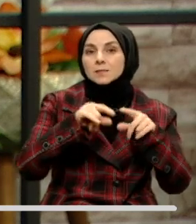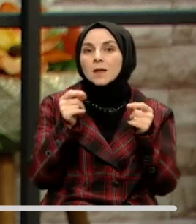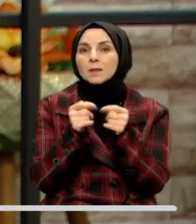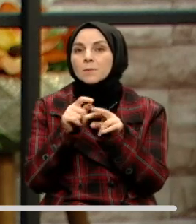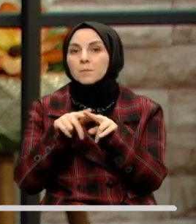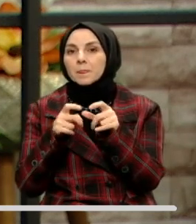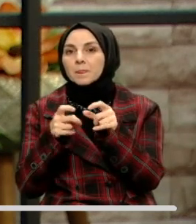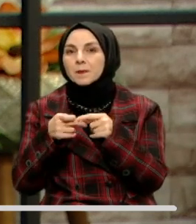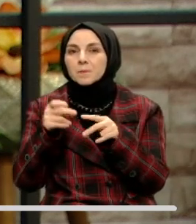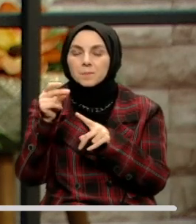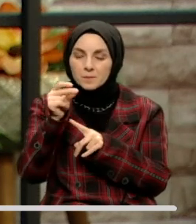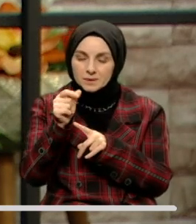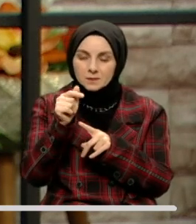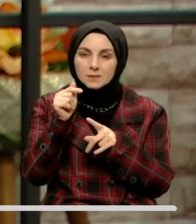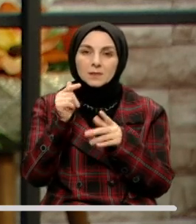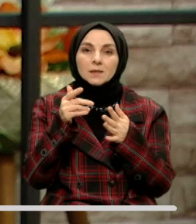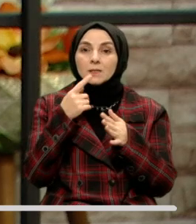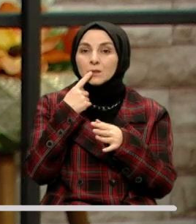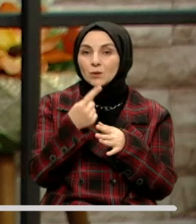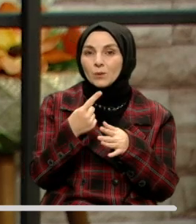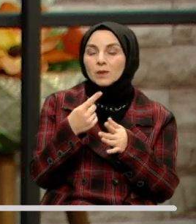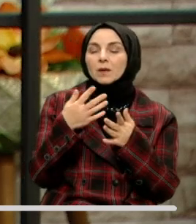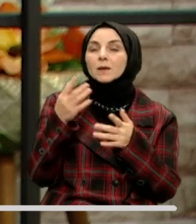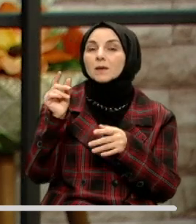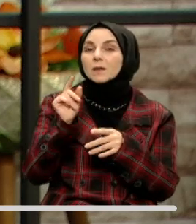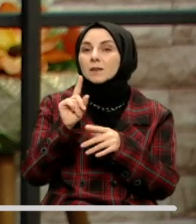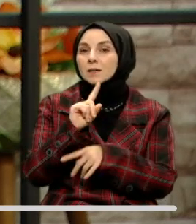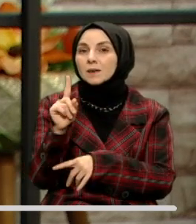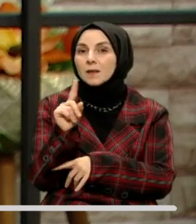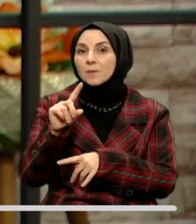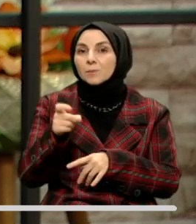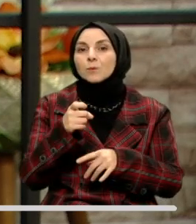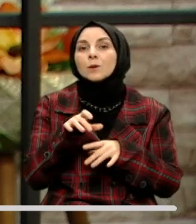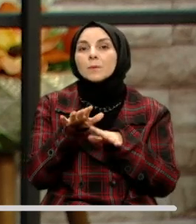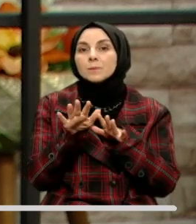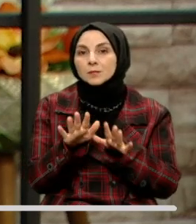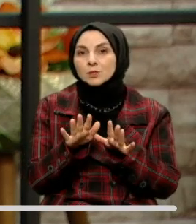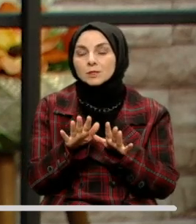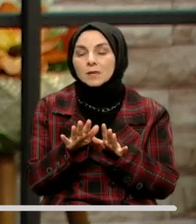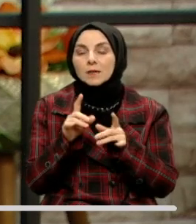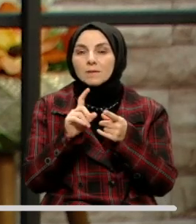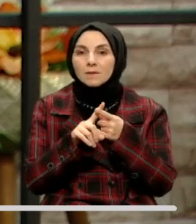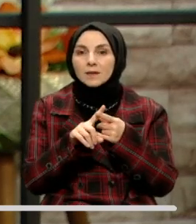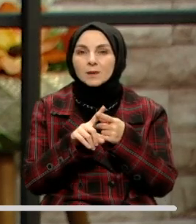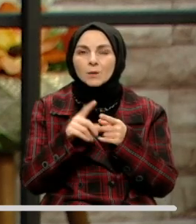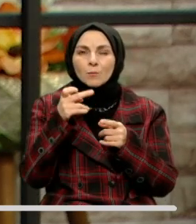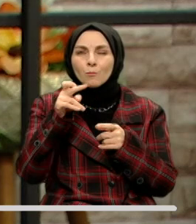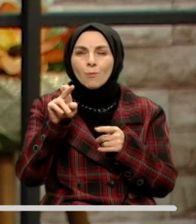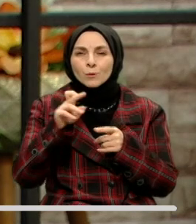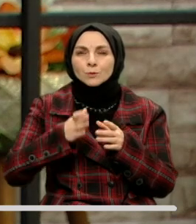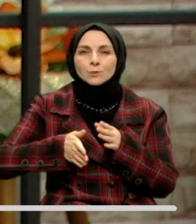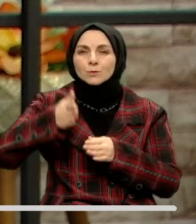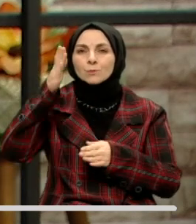duvara korkma sönmez bu şafaklarda yüzen al sancak yazmış. Sonradan sorulur Eşref Edip,